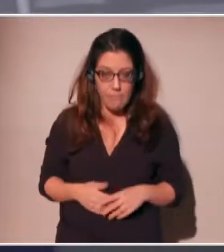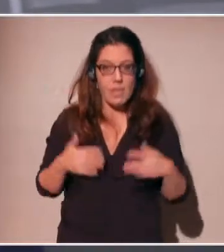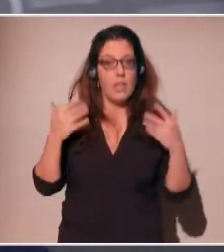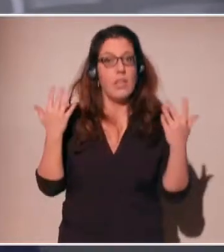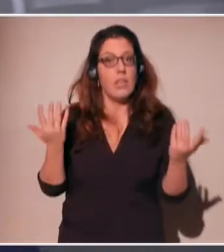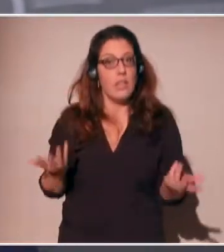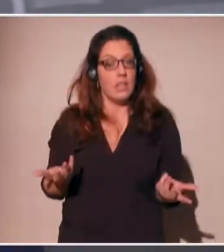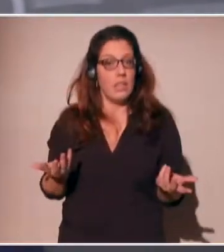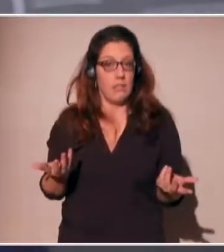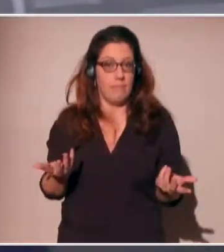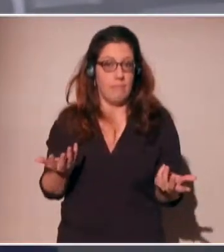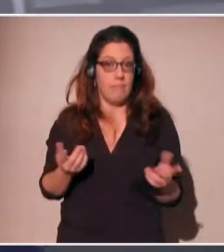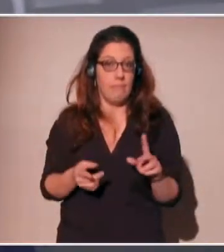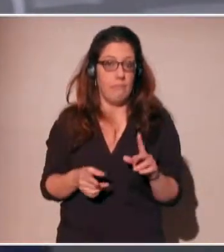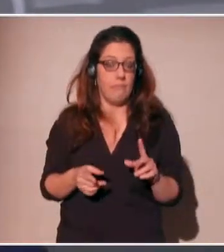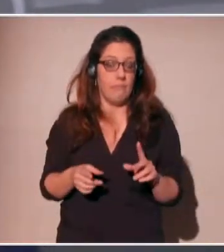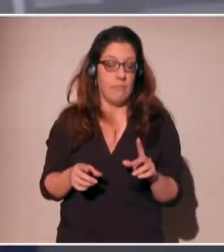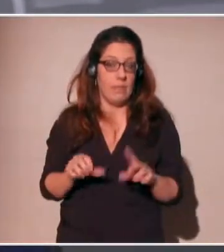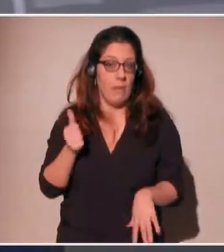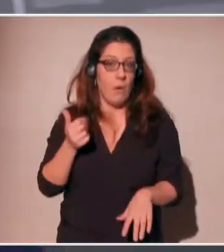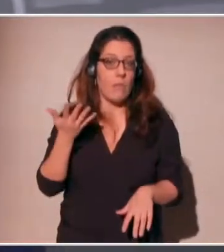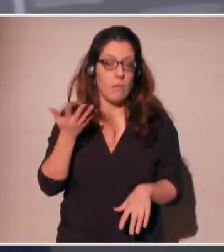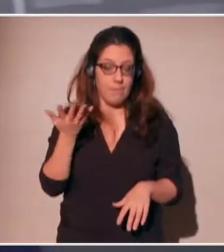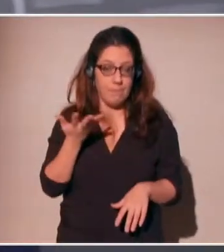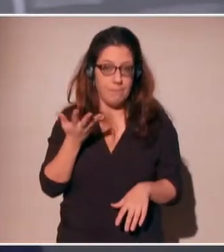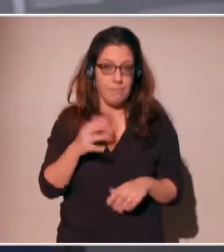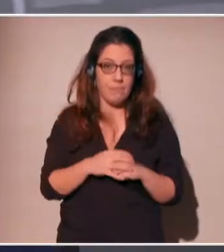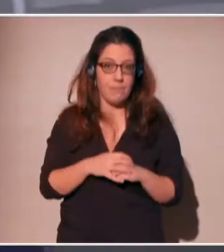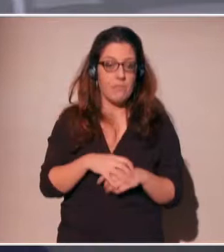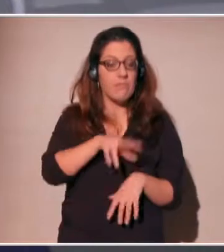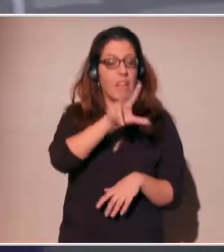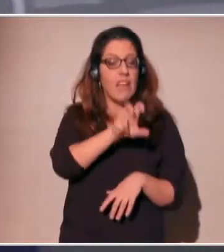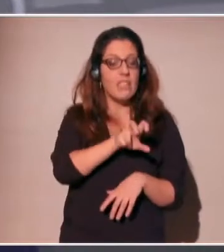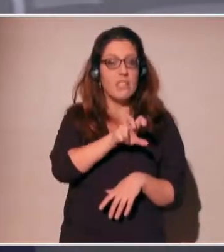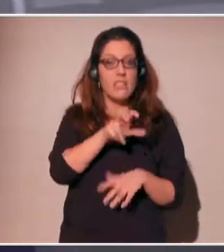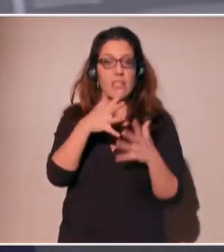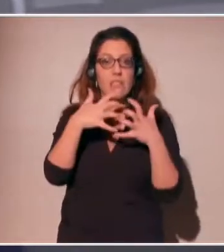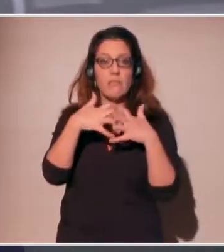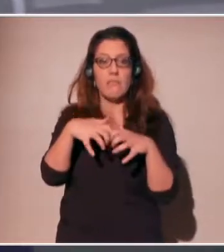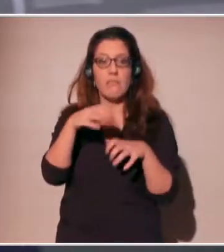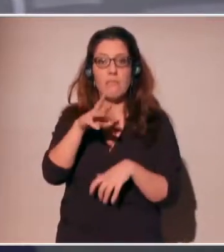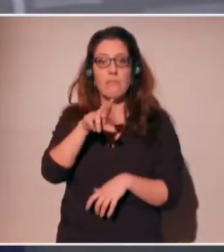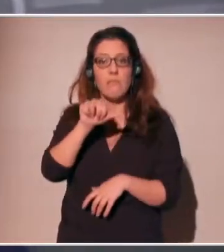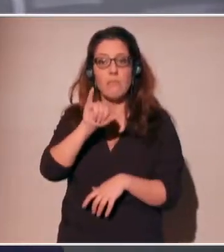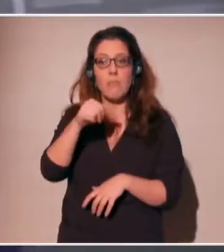par comprendre, eh bien, X-Brain.